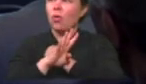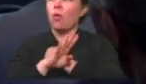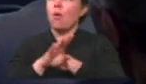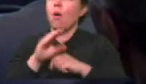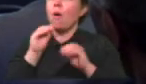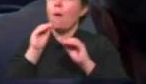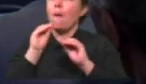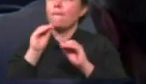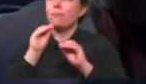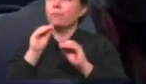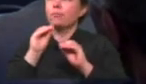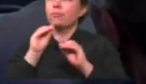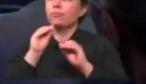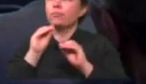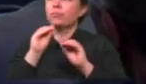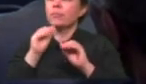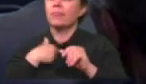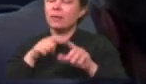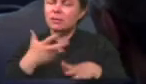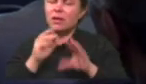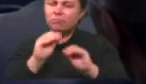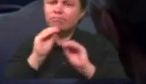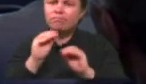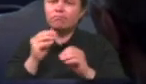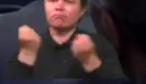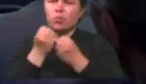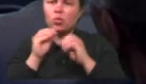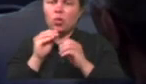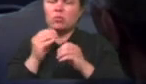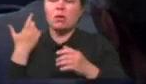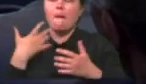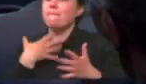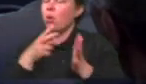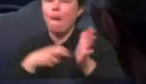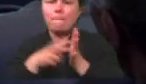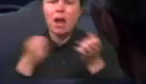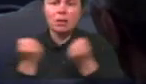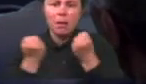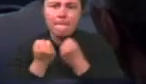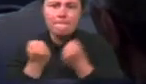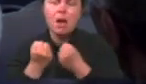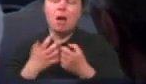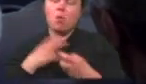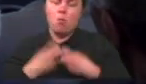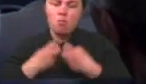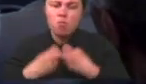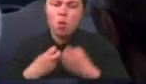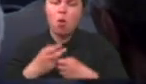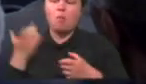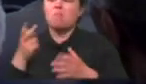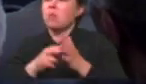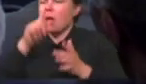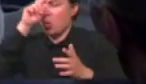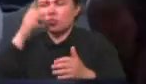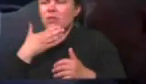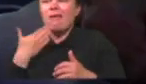obecnie staramy się jak najintensywniej nadrobić tą, te problemy, jeżeli chodzi o kapitał ludzki,